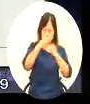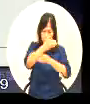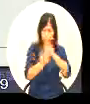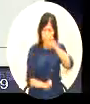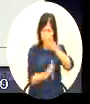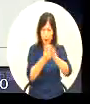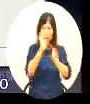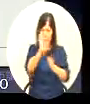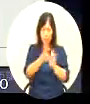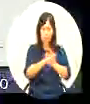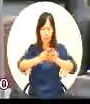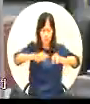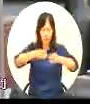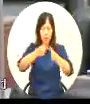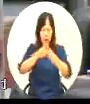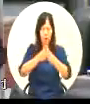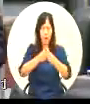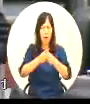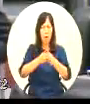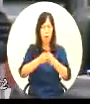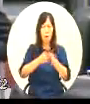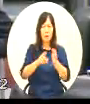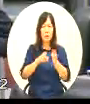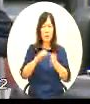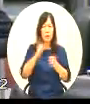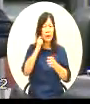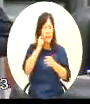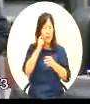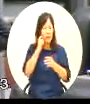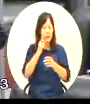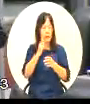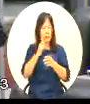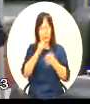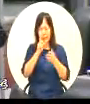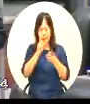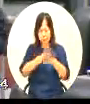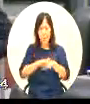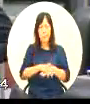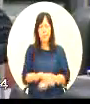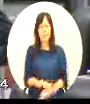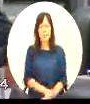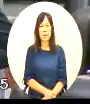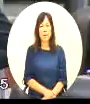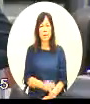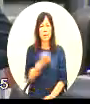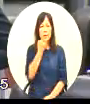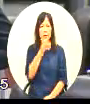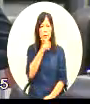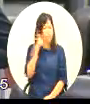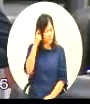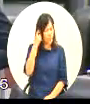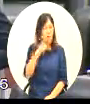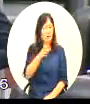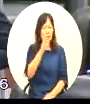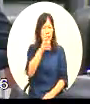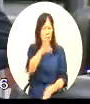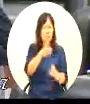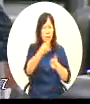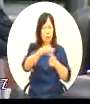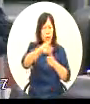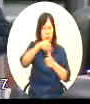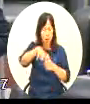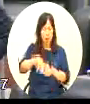限，那要调整可能一时之间没有很容易， 但是我在这边想要要求我们的教育局